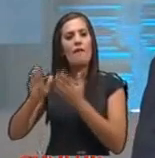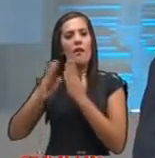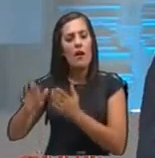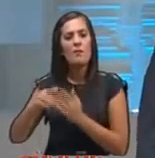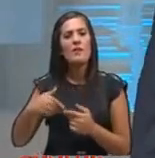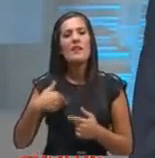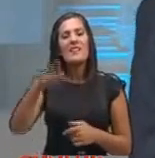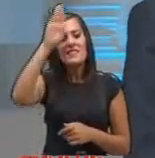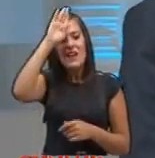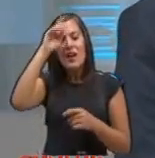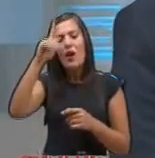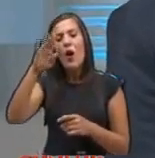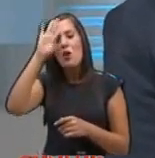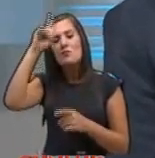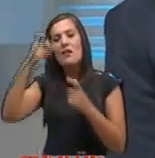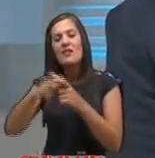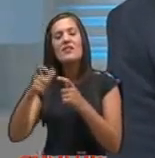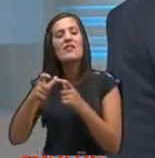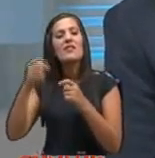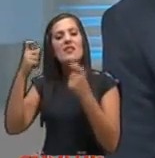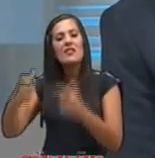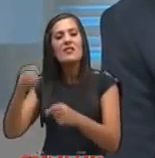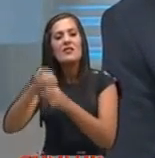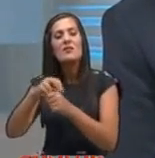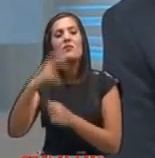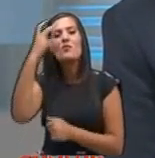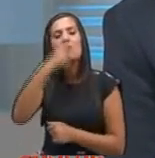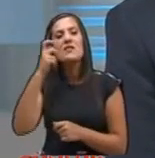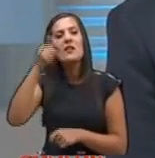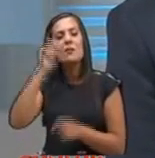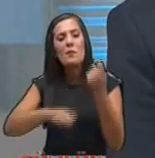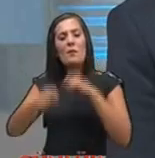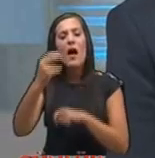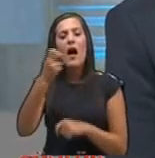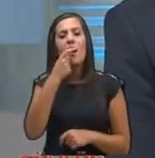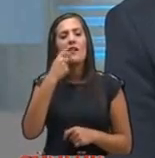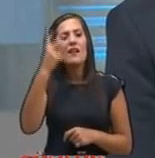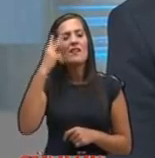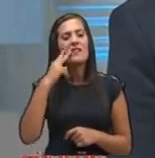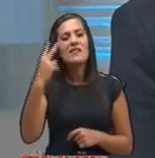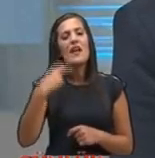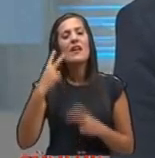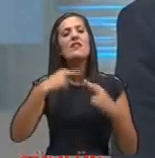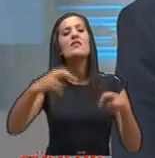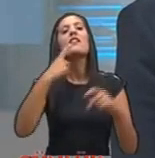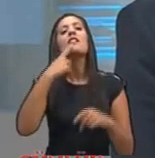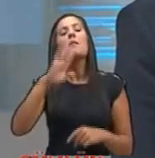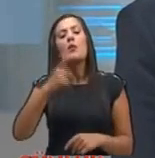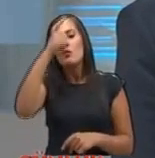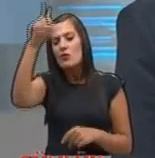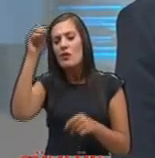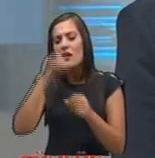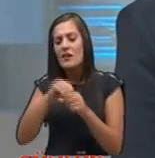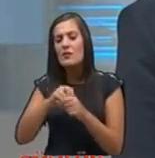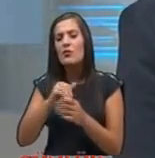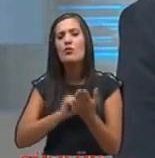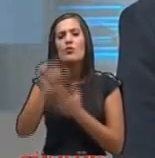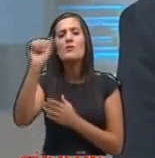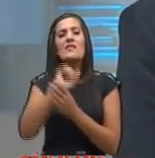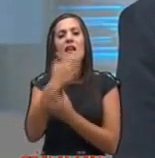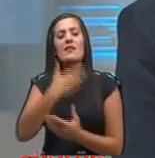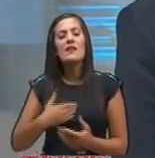müzikleri ile yapılmış çok... Ankara seyircisi demeyelim, Türkiye'deki tüm sanatseverlerin